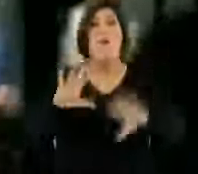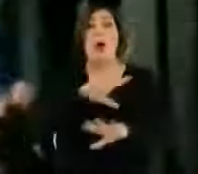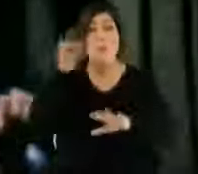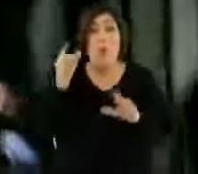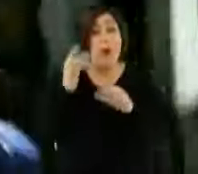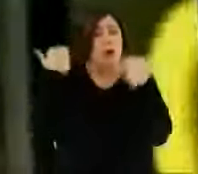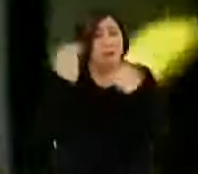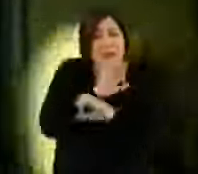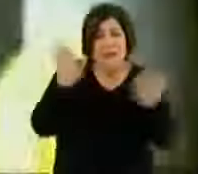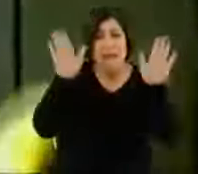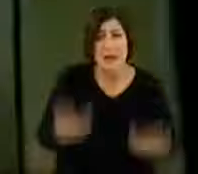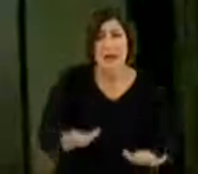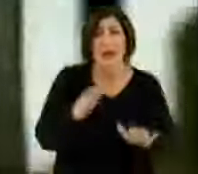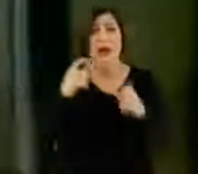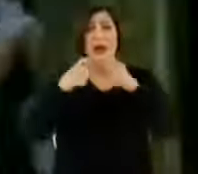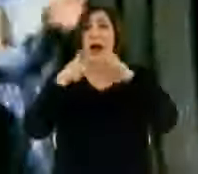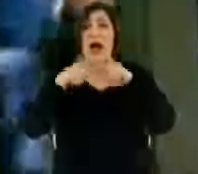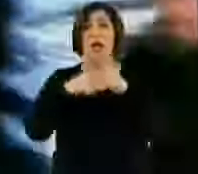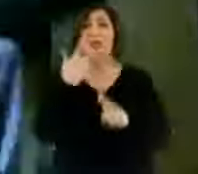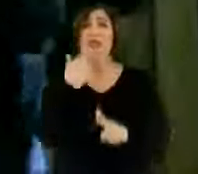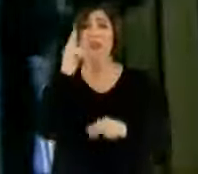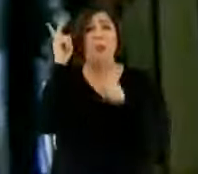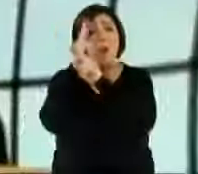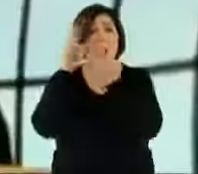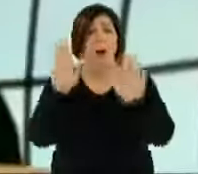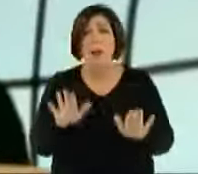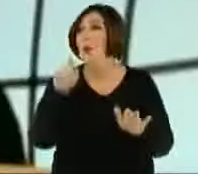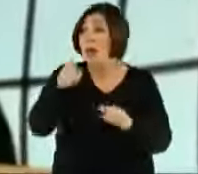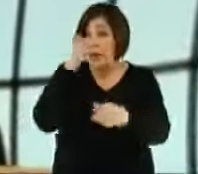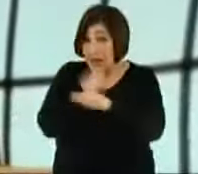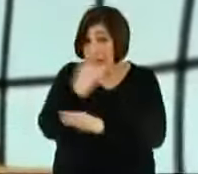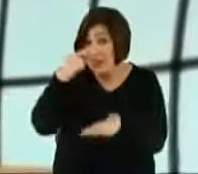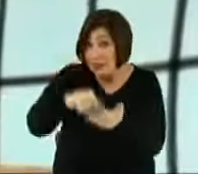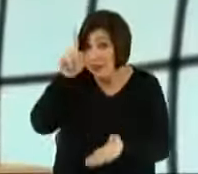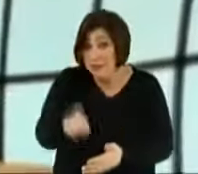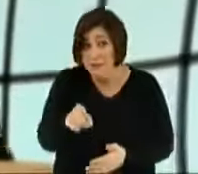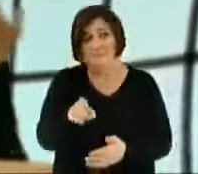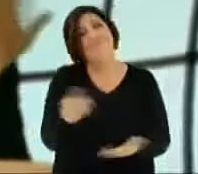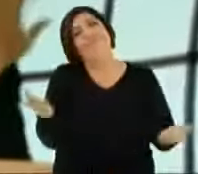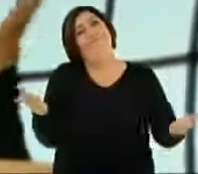öksüz kaldı? Ne oldu ki raga tatlı bir rüya olarak kaldı? Buna gerçekten inandınız mı?